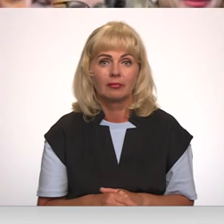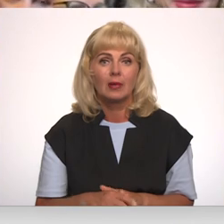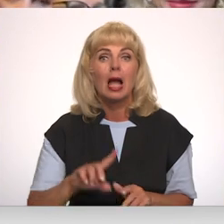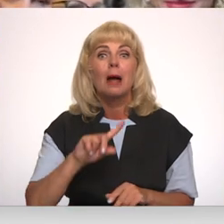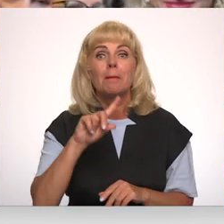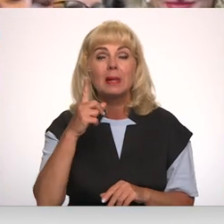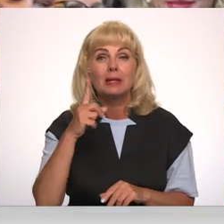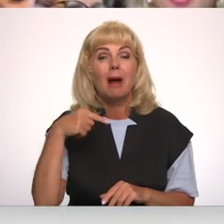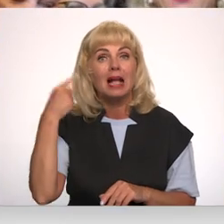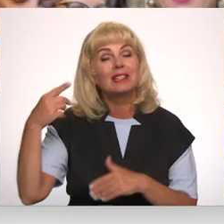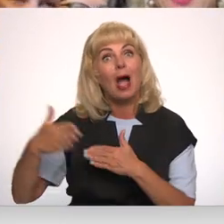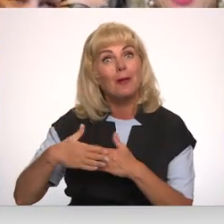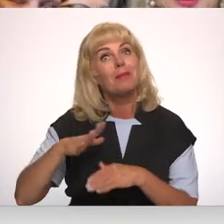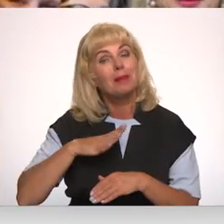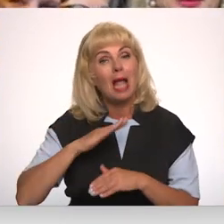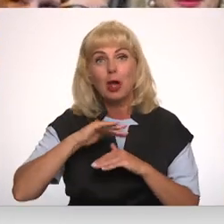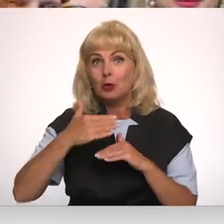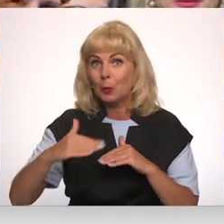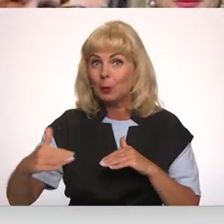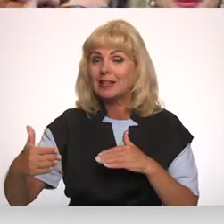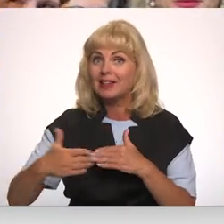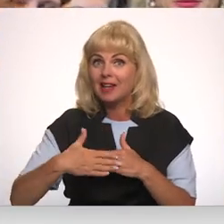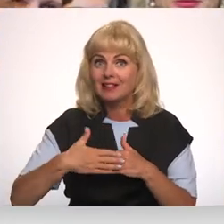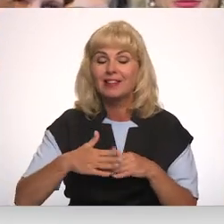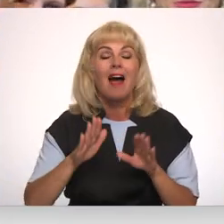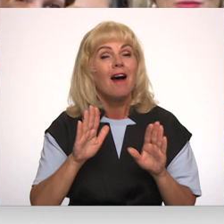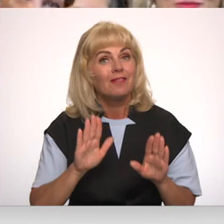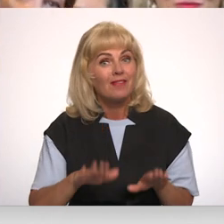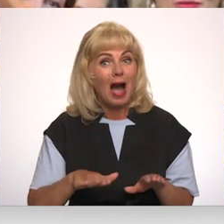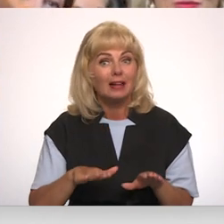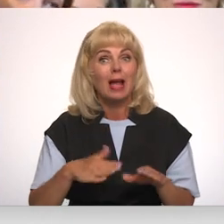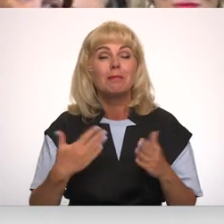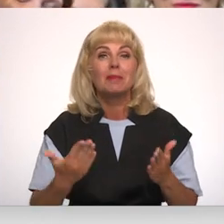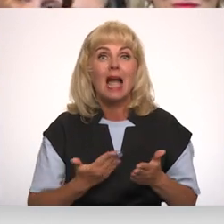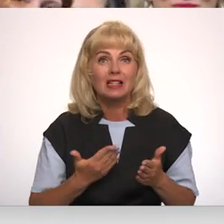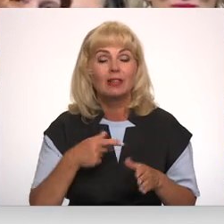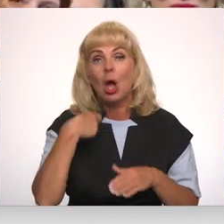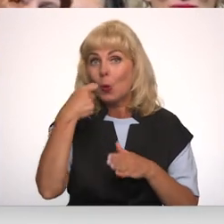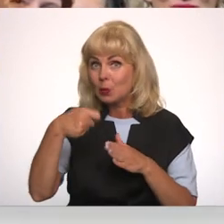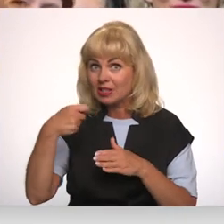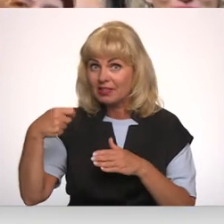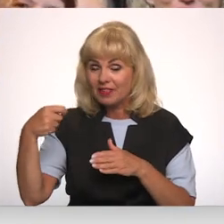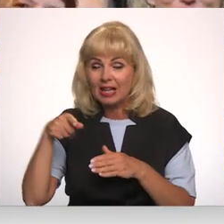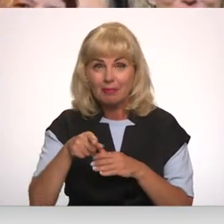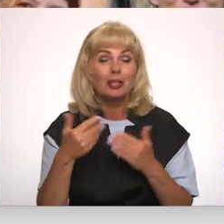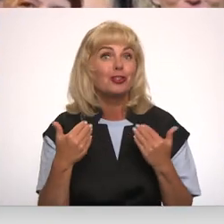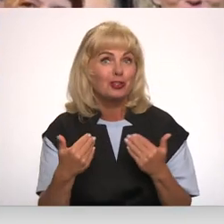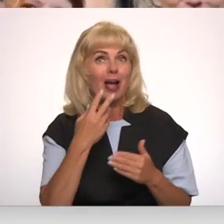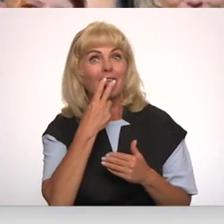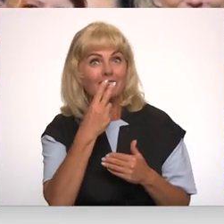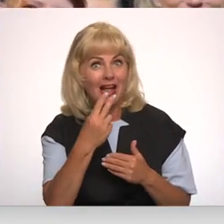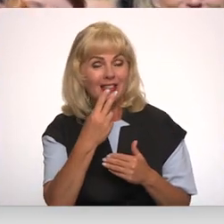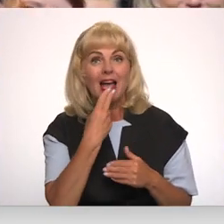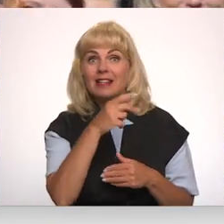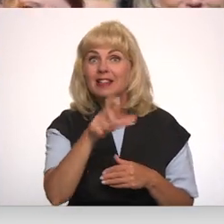Pirmais bija Salkrastos jūras krastā, kad mēs varējām, teiksim tā, piedzīvot un uzfilmēt to, ko arī varēja šodien redzēt